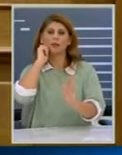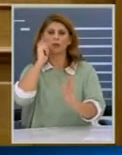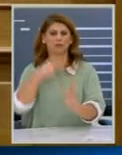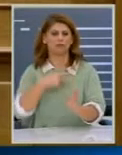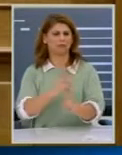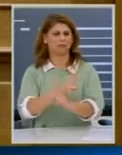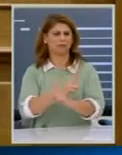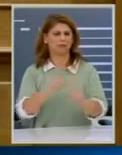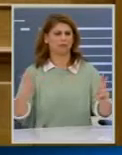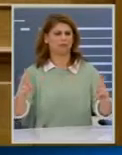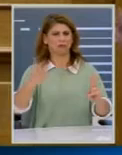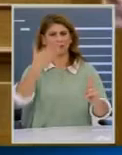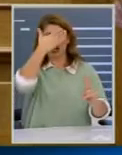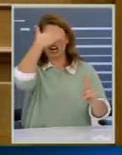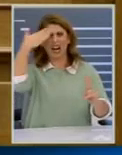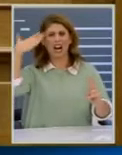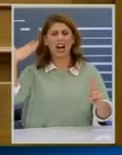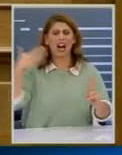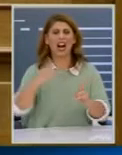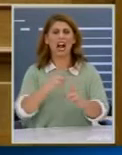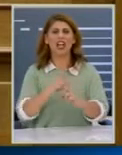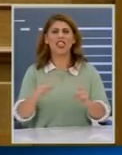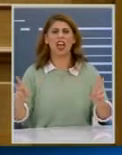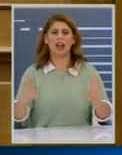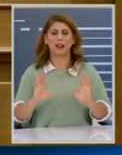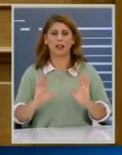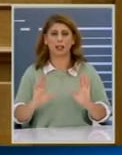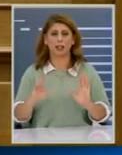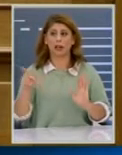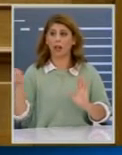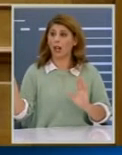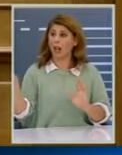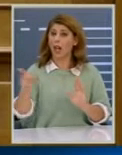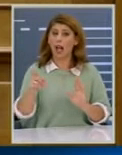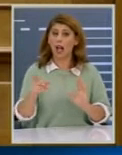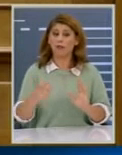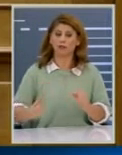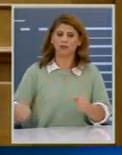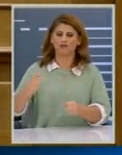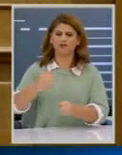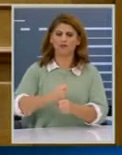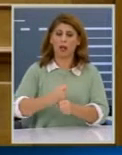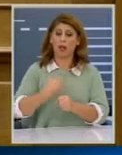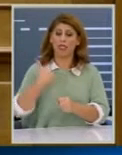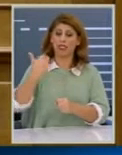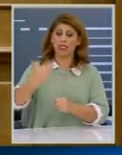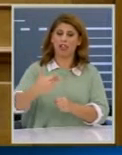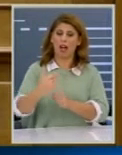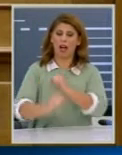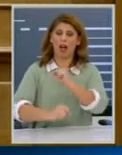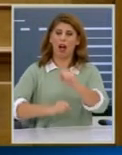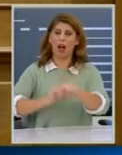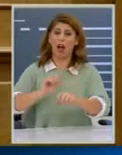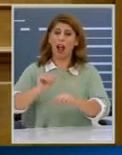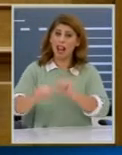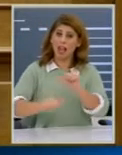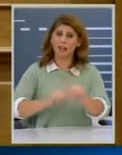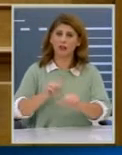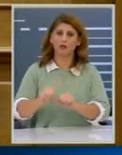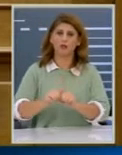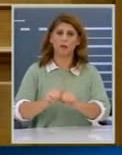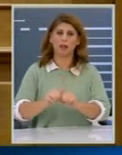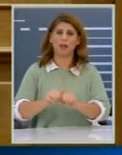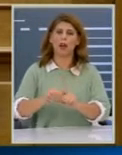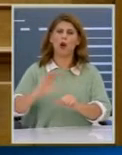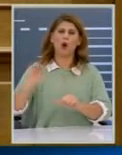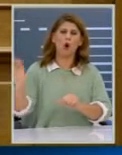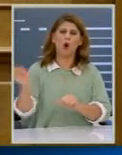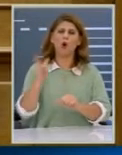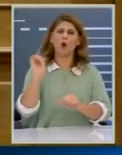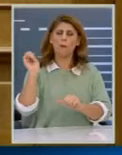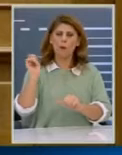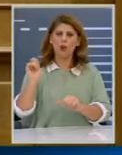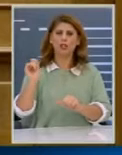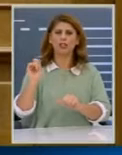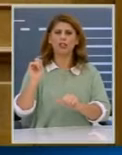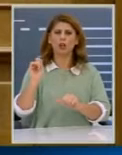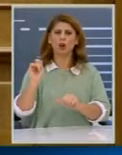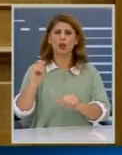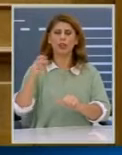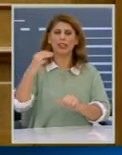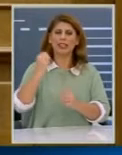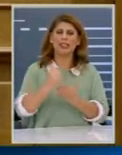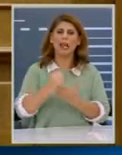αδιάφθορους, αυτούς που θα άλλαζαν όλο το πολιτικό και μηδιακό κατεστημένο. Και μέσα σε